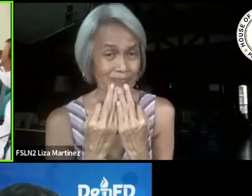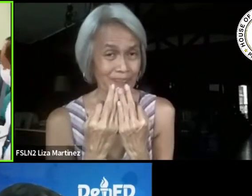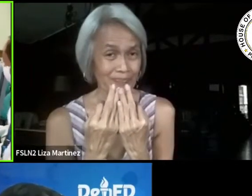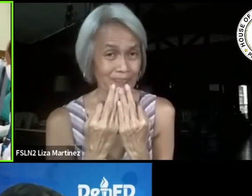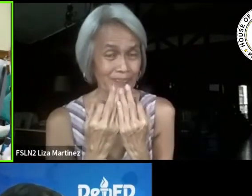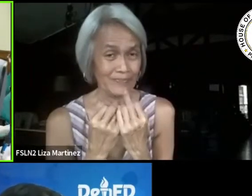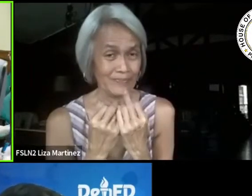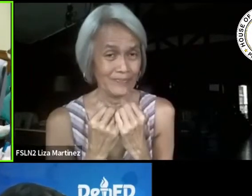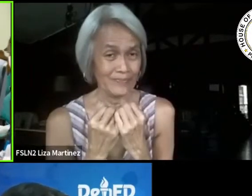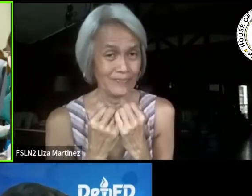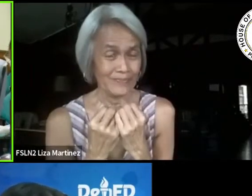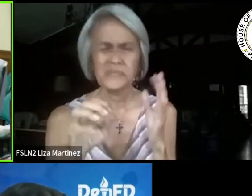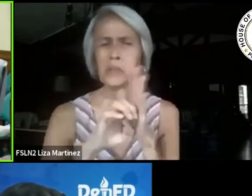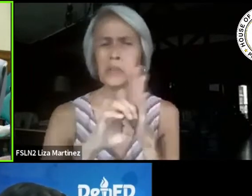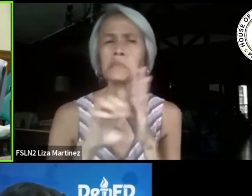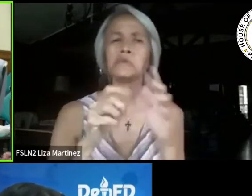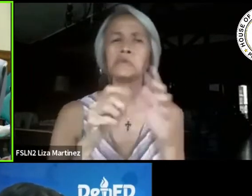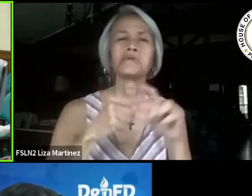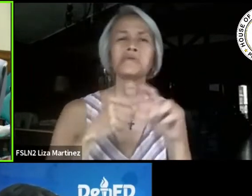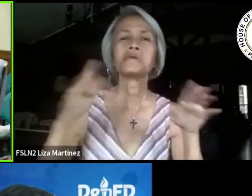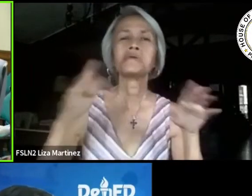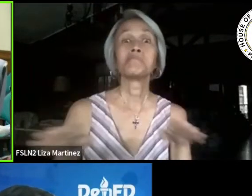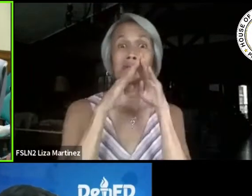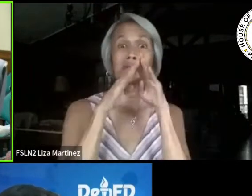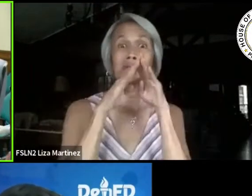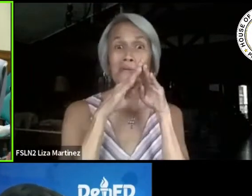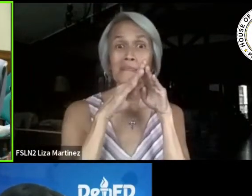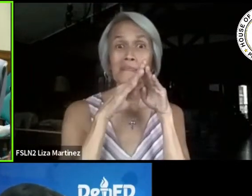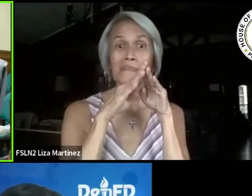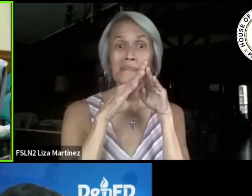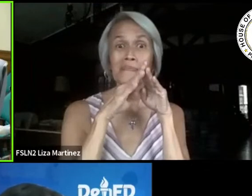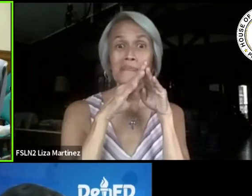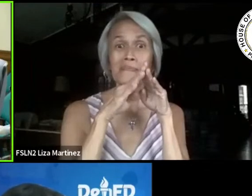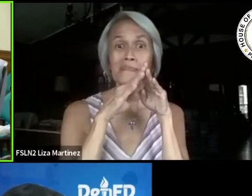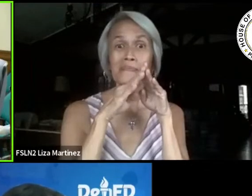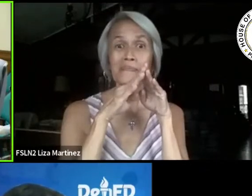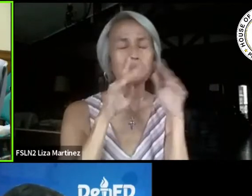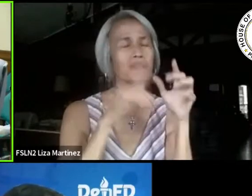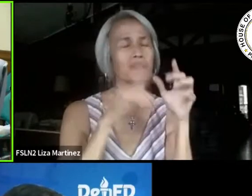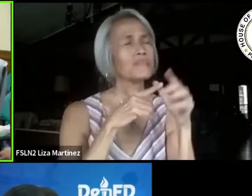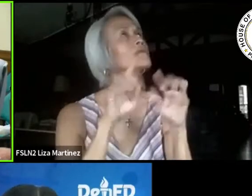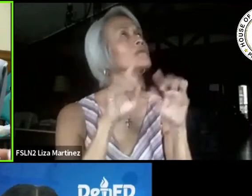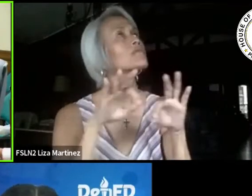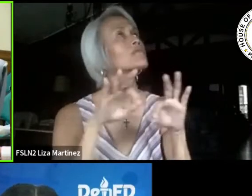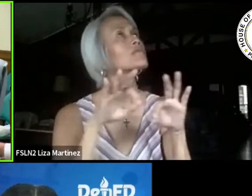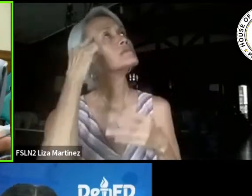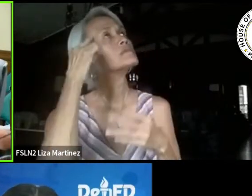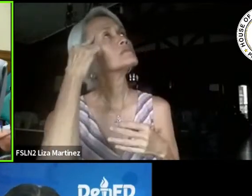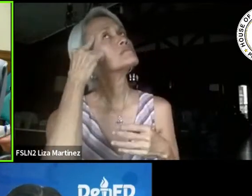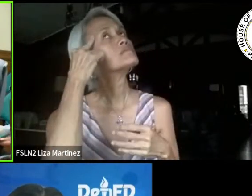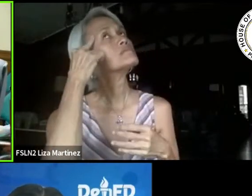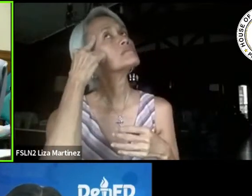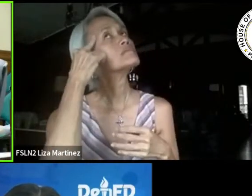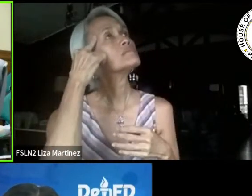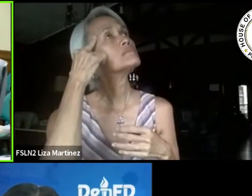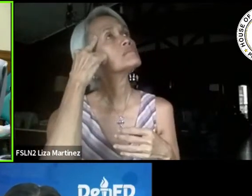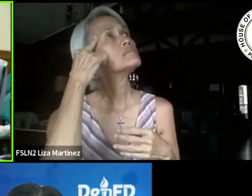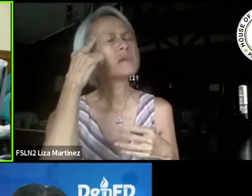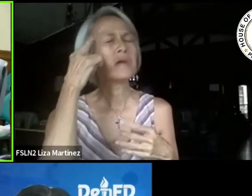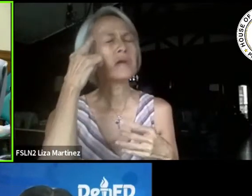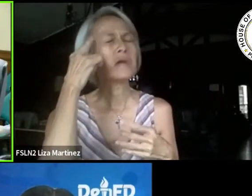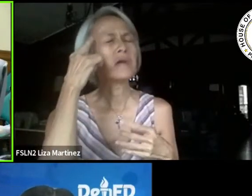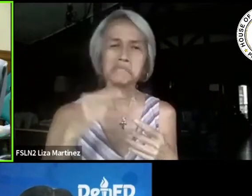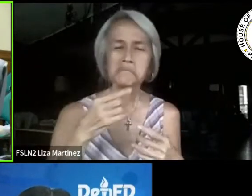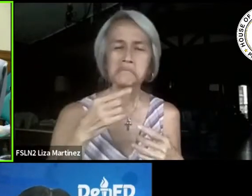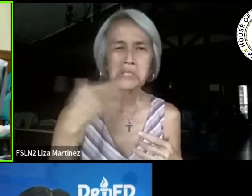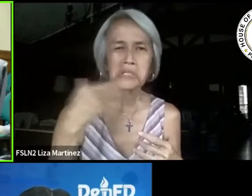taga Bicol sila? Ngayon bigla na lang naisip ng pamilya nung may mga pagkakataon, opportunities sa kanila na